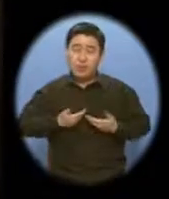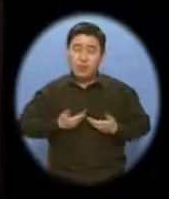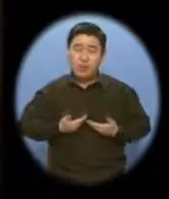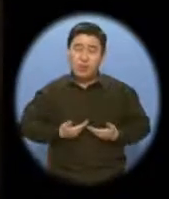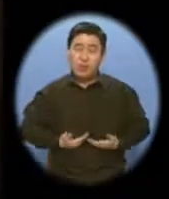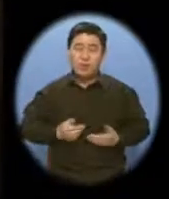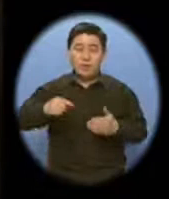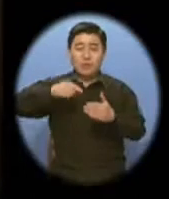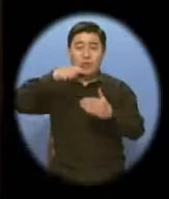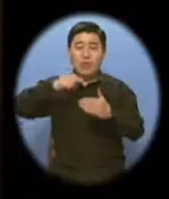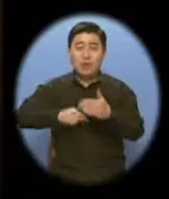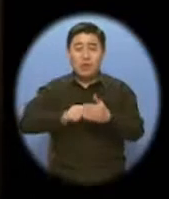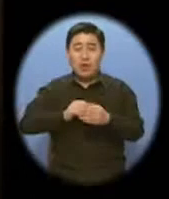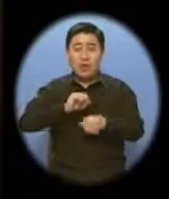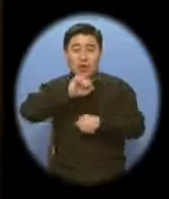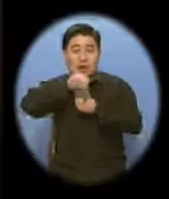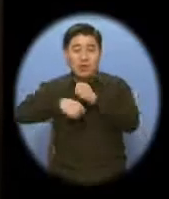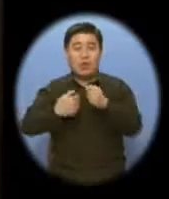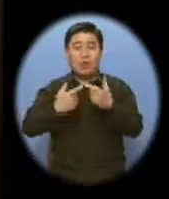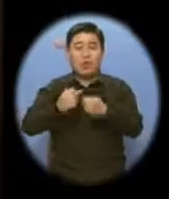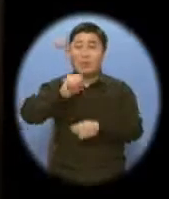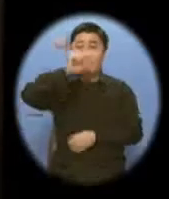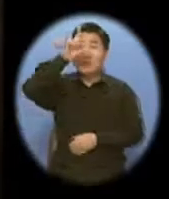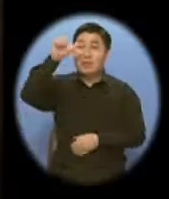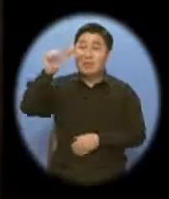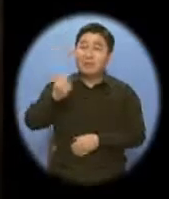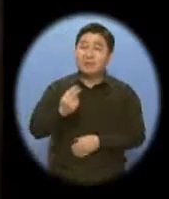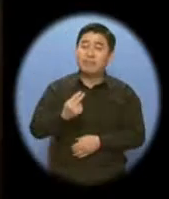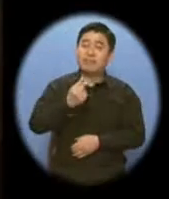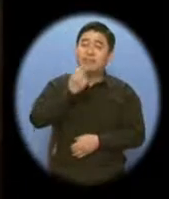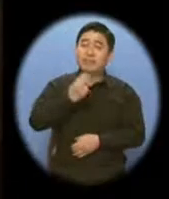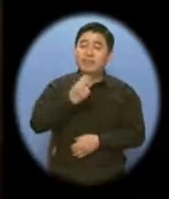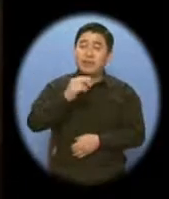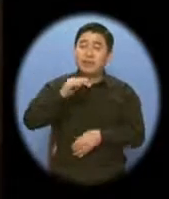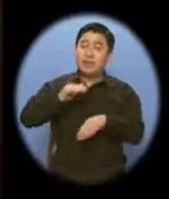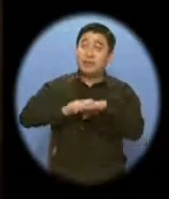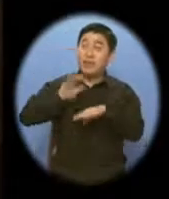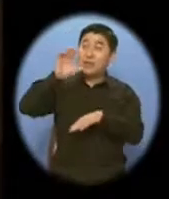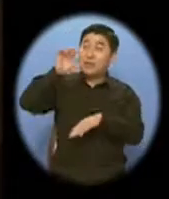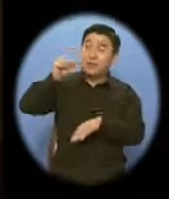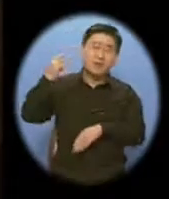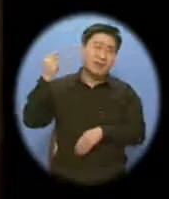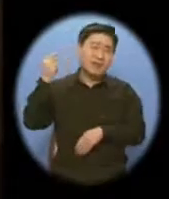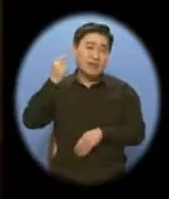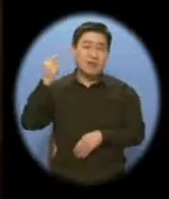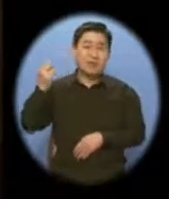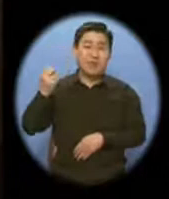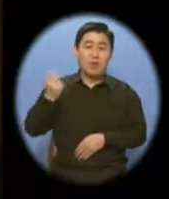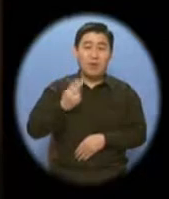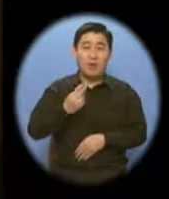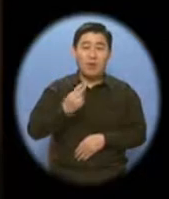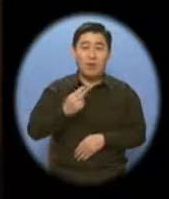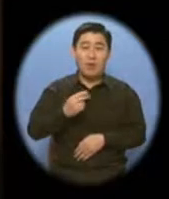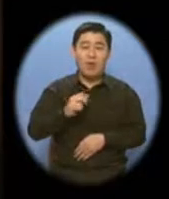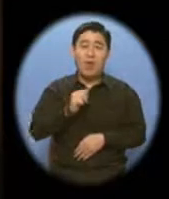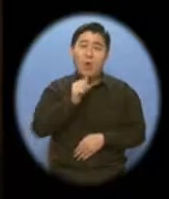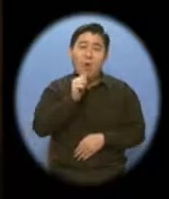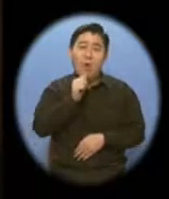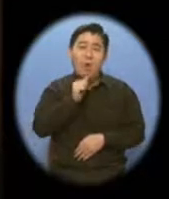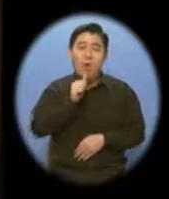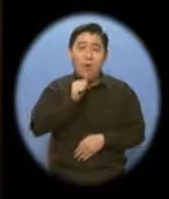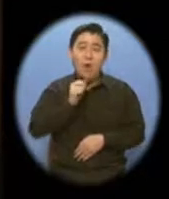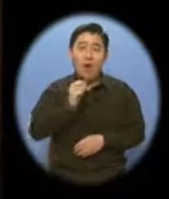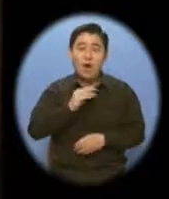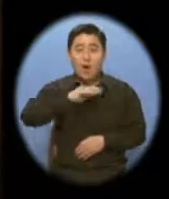짐승같은 다리 숨소리가 손에 잡힐 듯이 들리며 9 포기와 옥수수 잎새가 한층